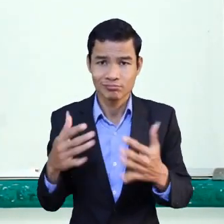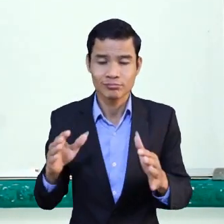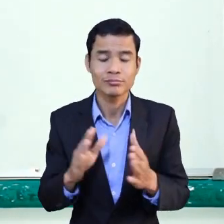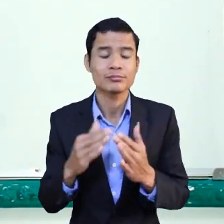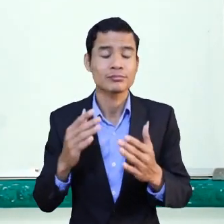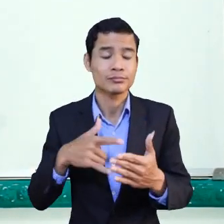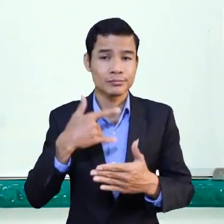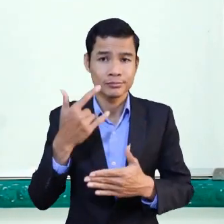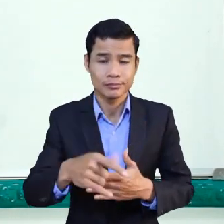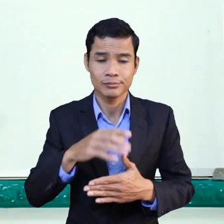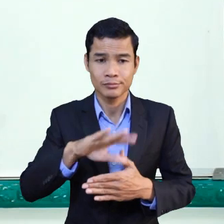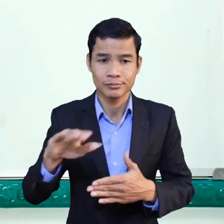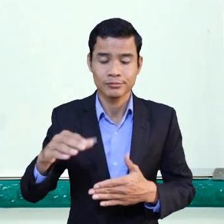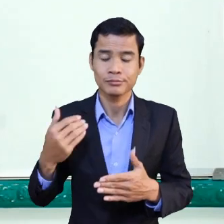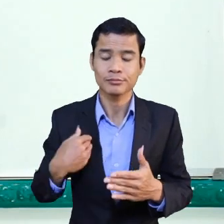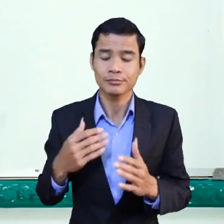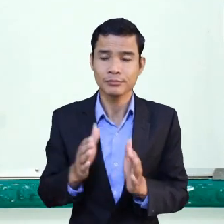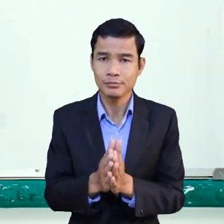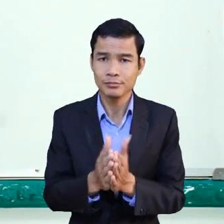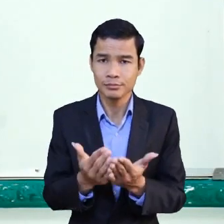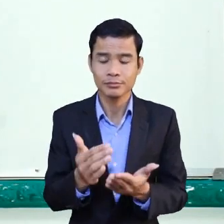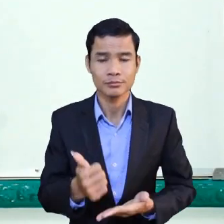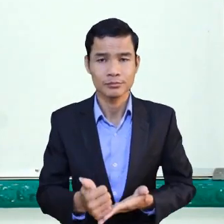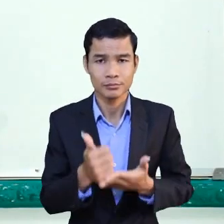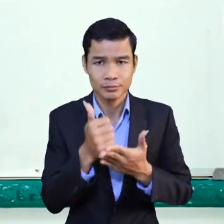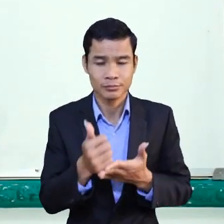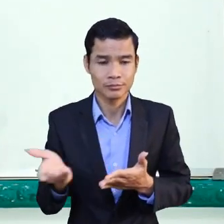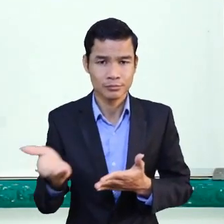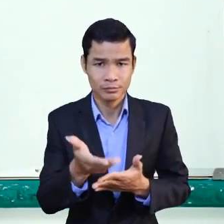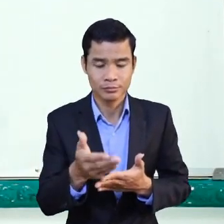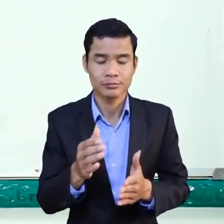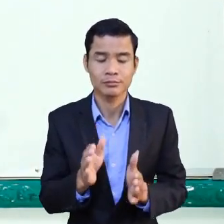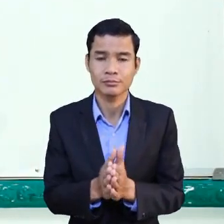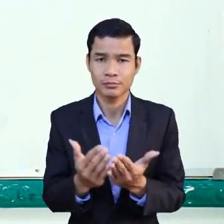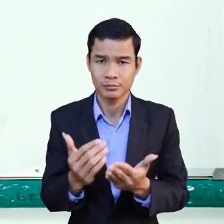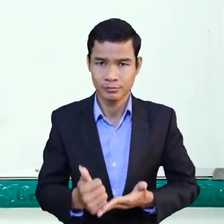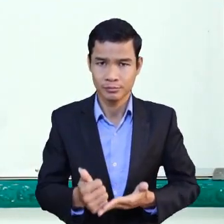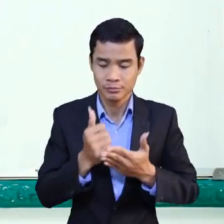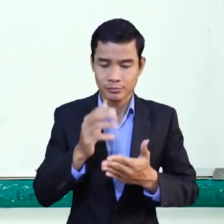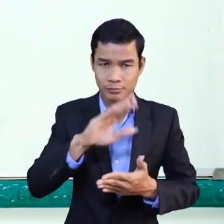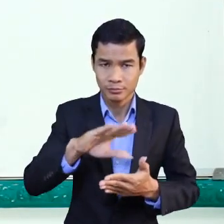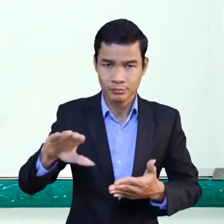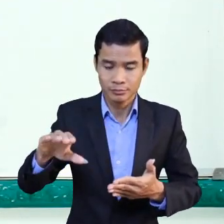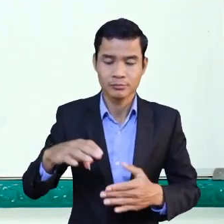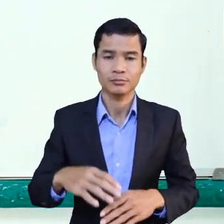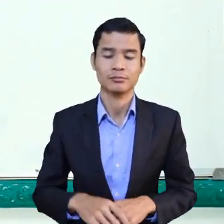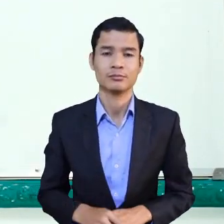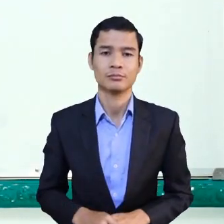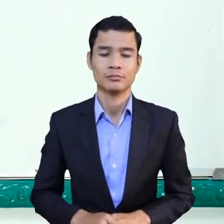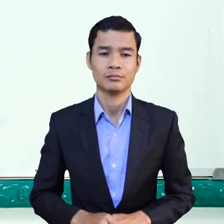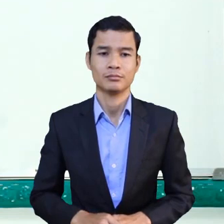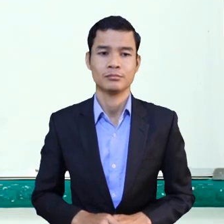ចាបន្ទាប់ទៀតនេះកូនកូនដែលមានសិភៅជំនួយចាកូនលើកសិភៅជំនួយរបស់កូនឡើងកូន